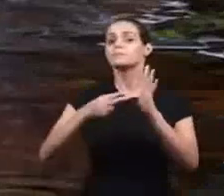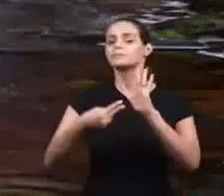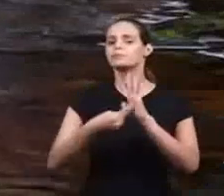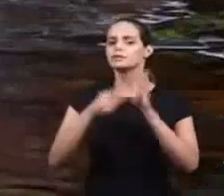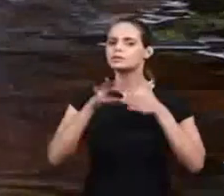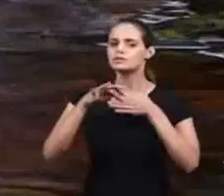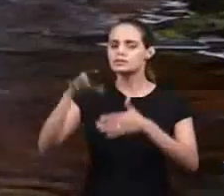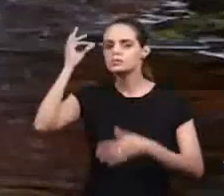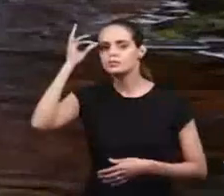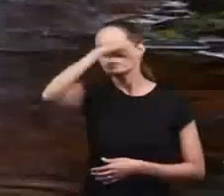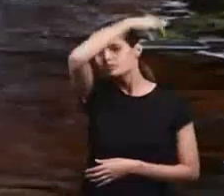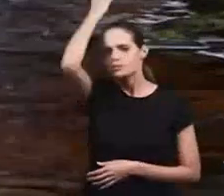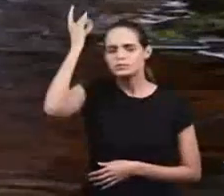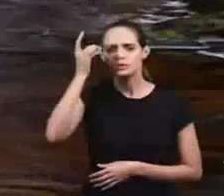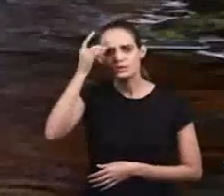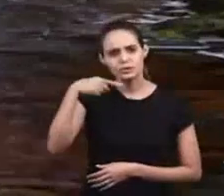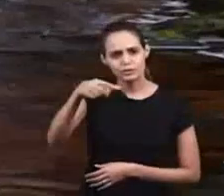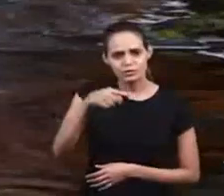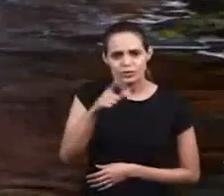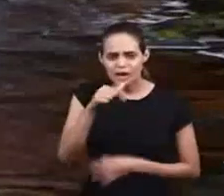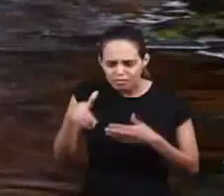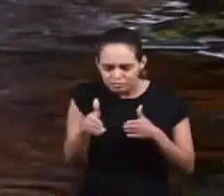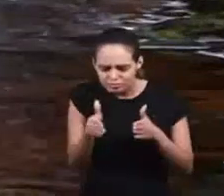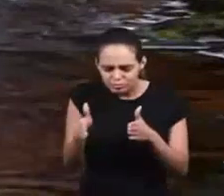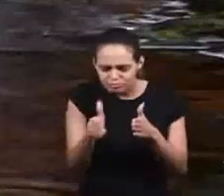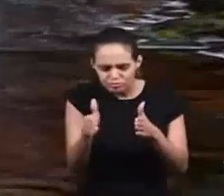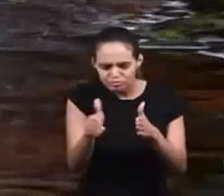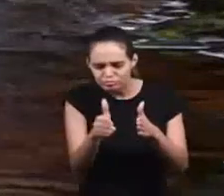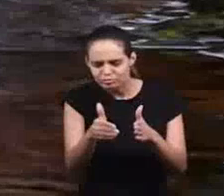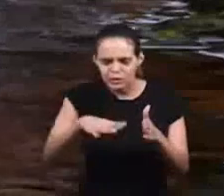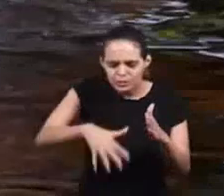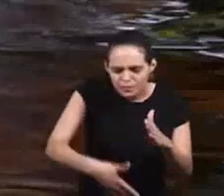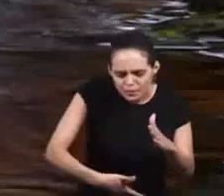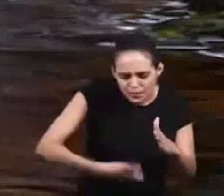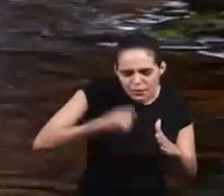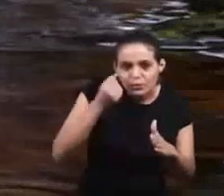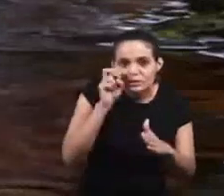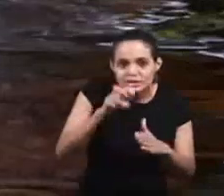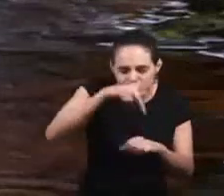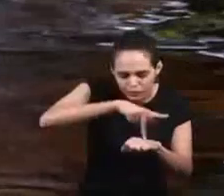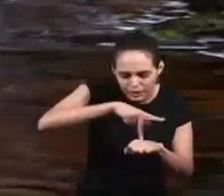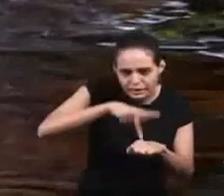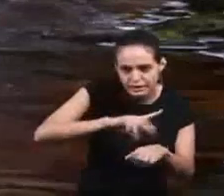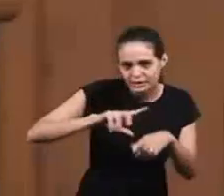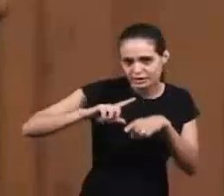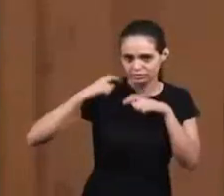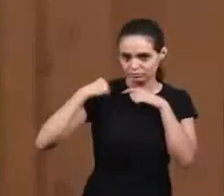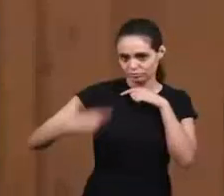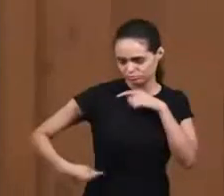symbolisiert. Er ging an den Bach und nahm sich 5 Steinchen, um sie in seine Hirtentasche zu